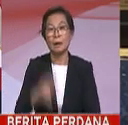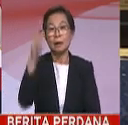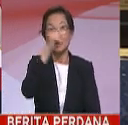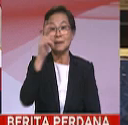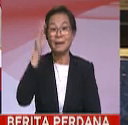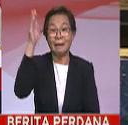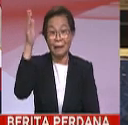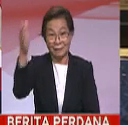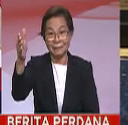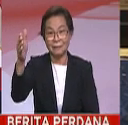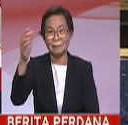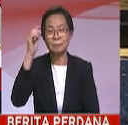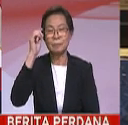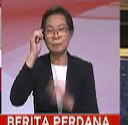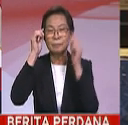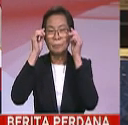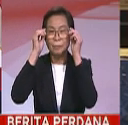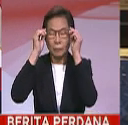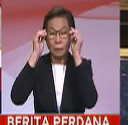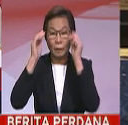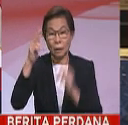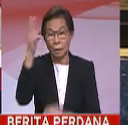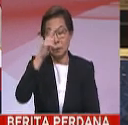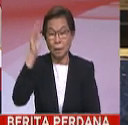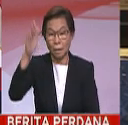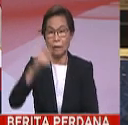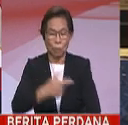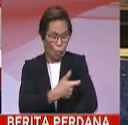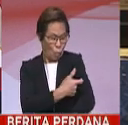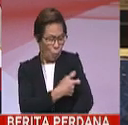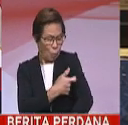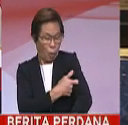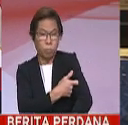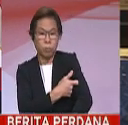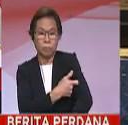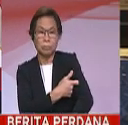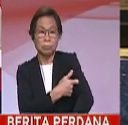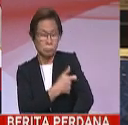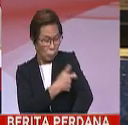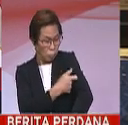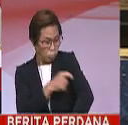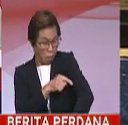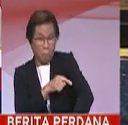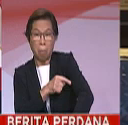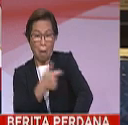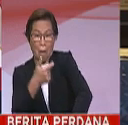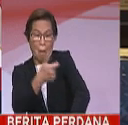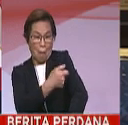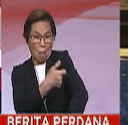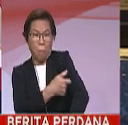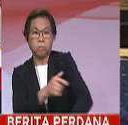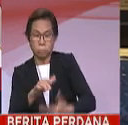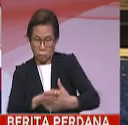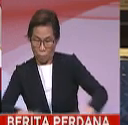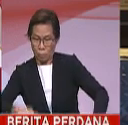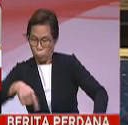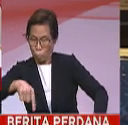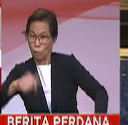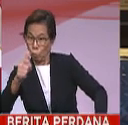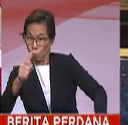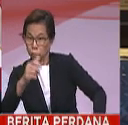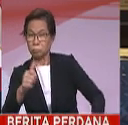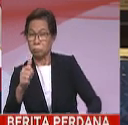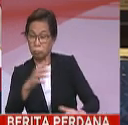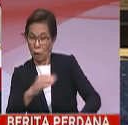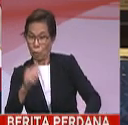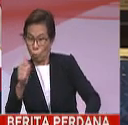Kerajaan juga akan pastikan hanya vaksin yang memenuhi ciri-ciri keselamatan, kualiti dan